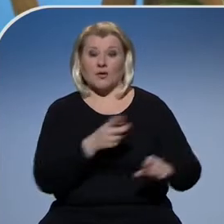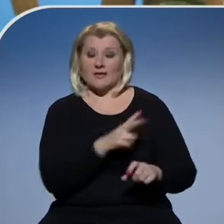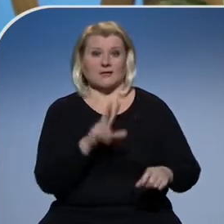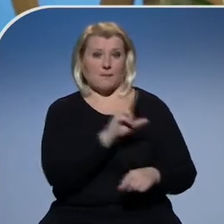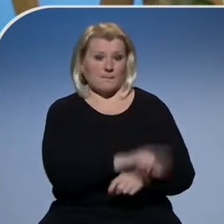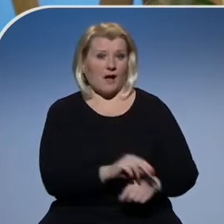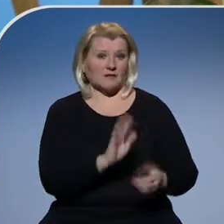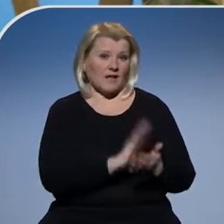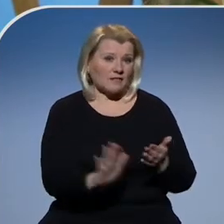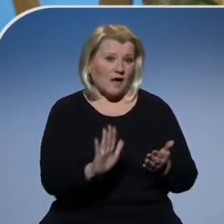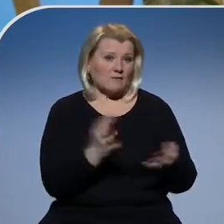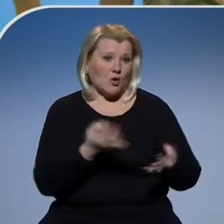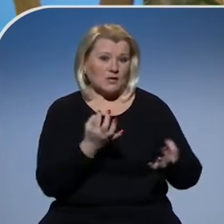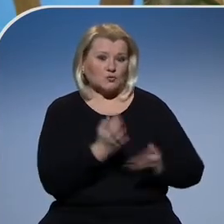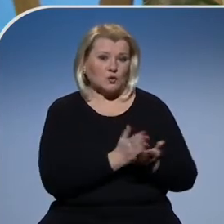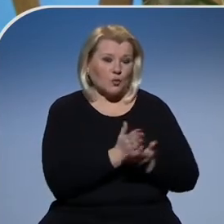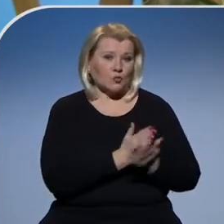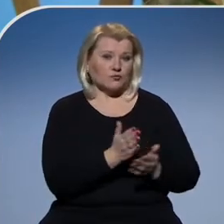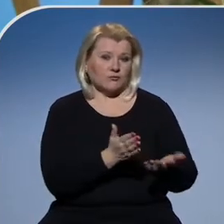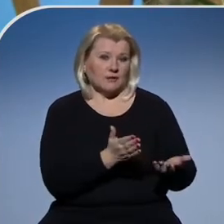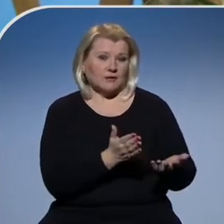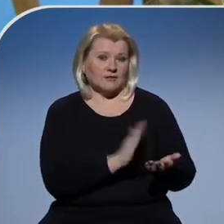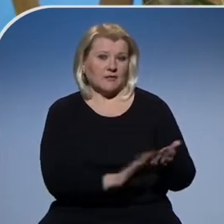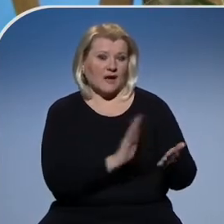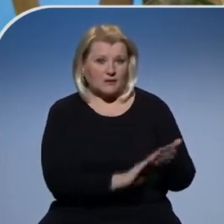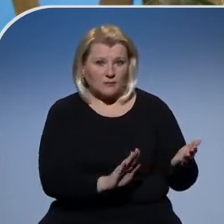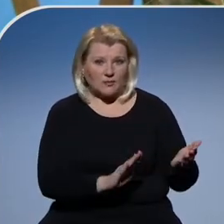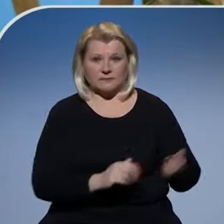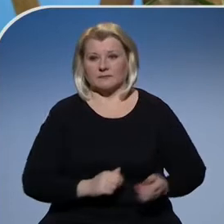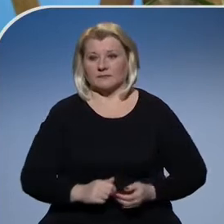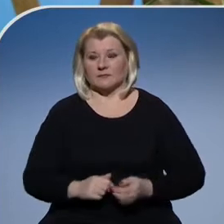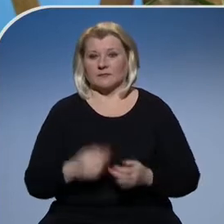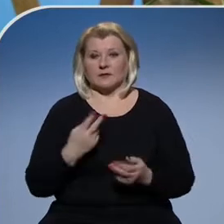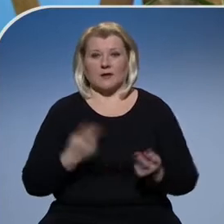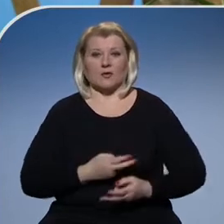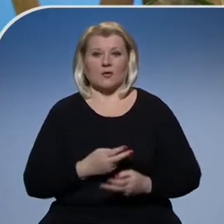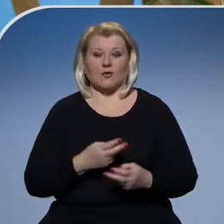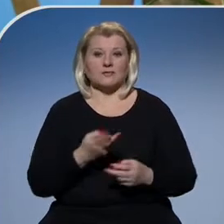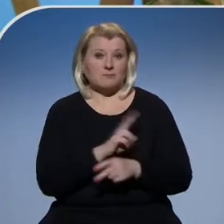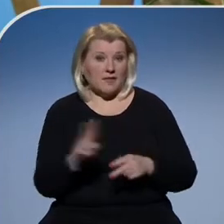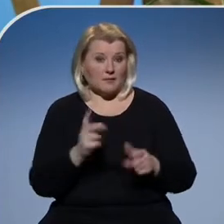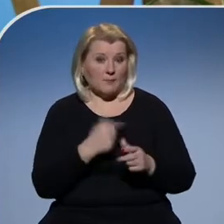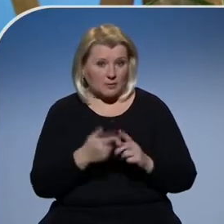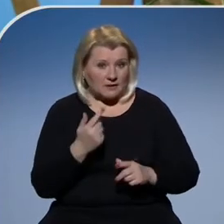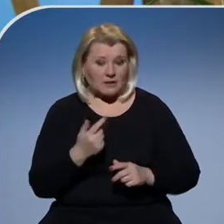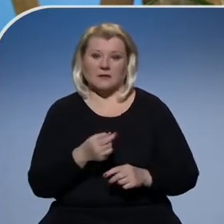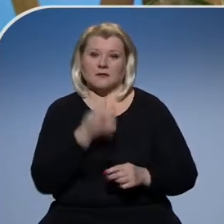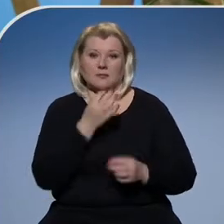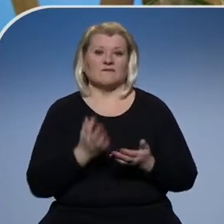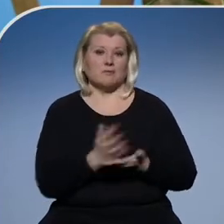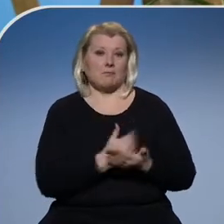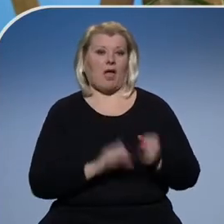pokud splníte nějaké základní podmínky. V podstatě, že vám tam chodí třeba mzda a podobně, což ty spořící většinou takhle